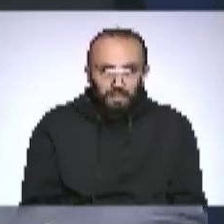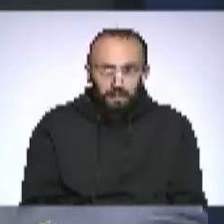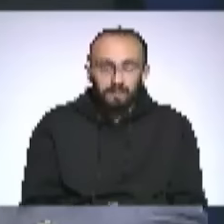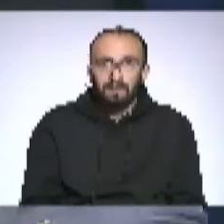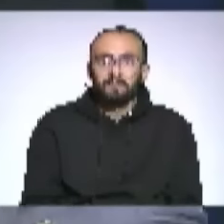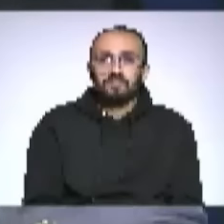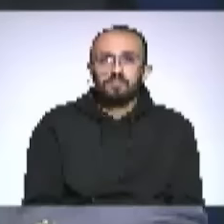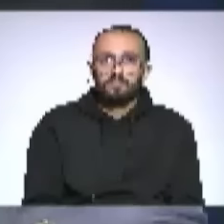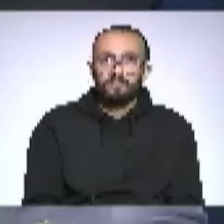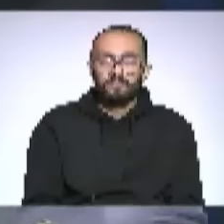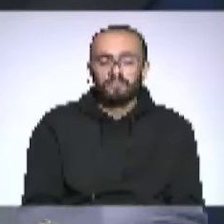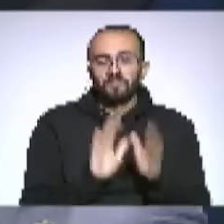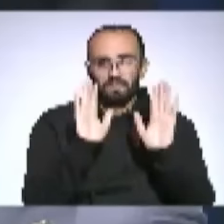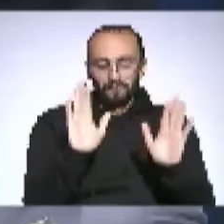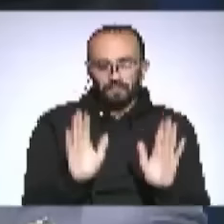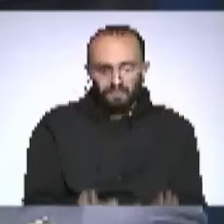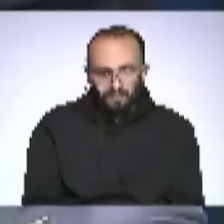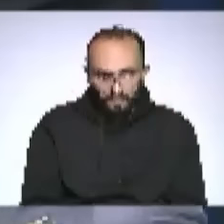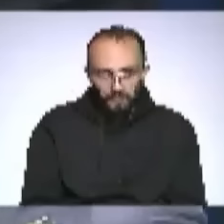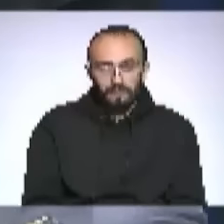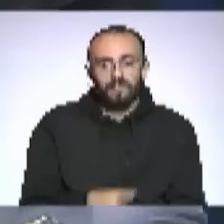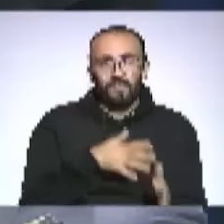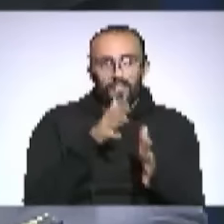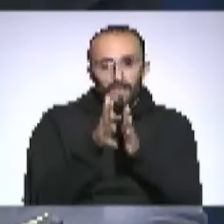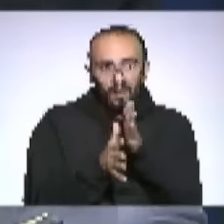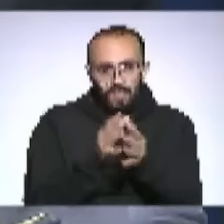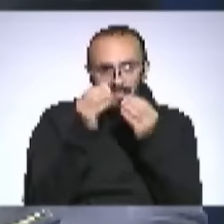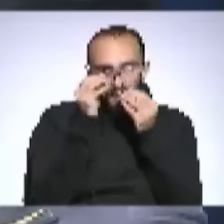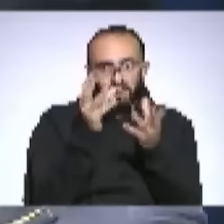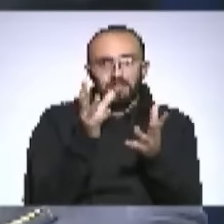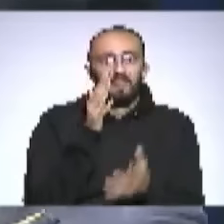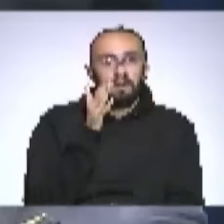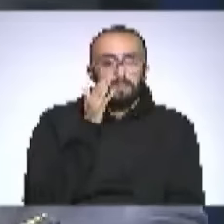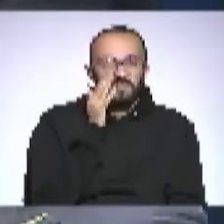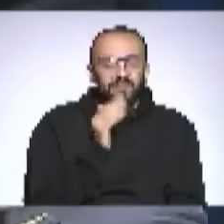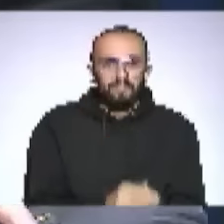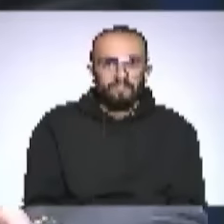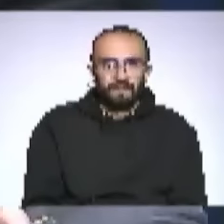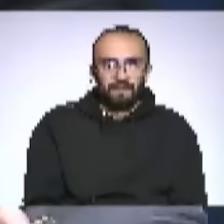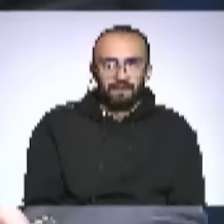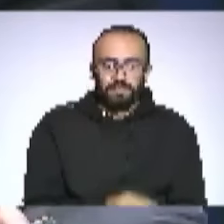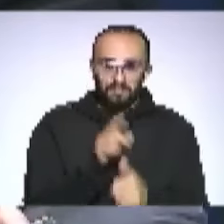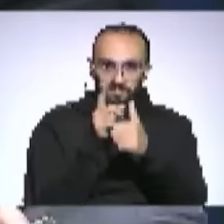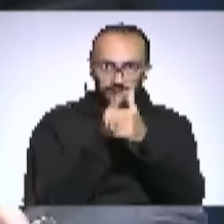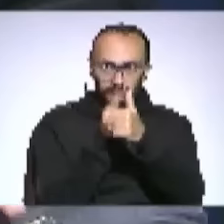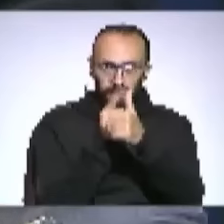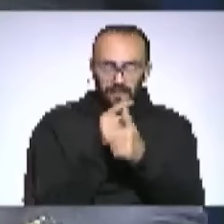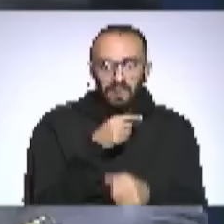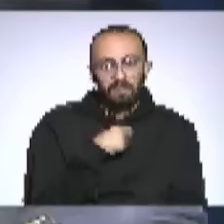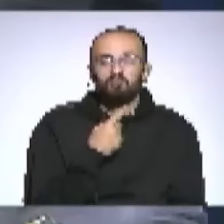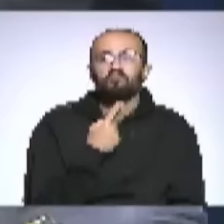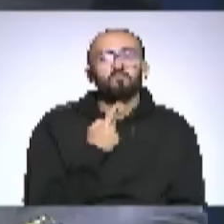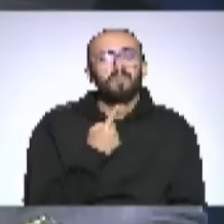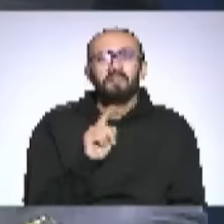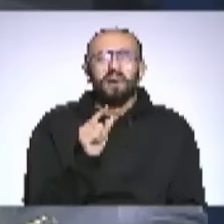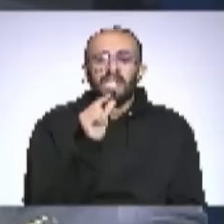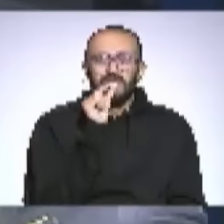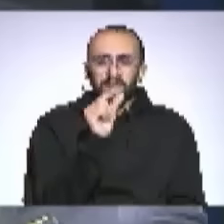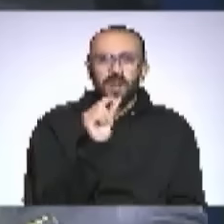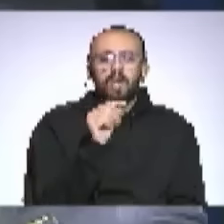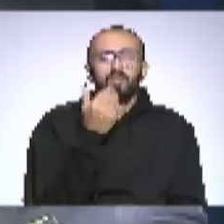صح طيب خلينا نناقش الموضوع من كذا زاويه اولا يا حبايبي انا مش بحبك عباره